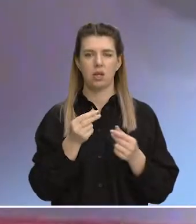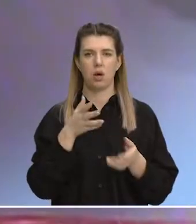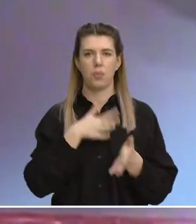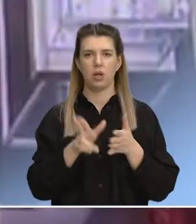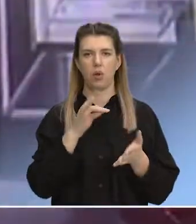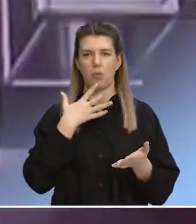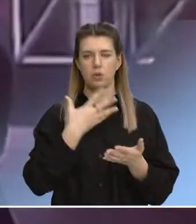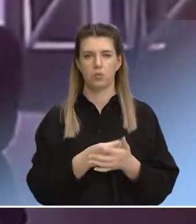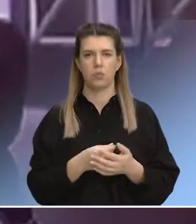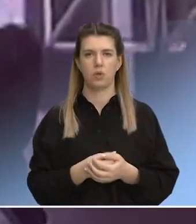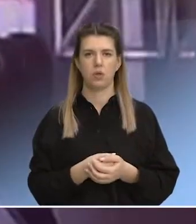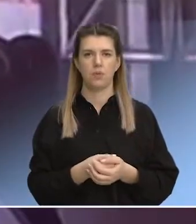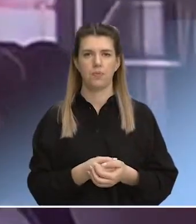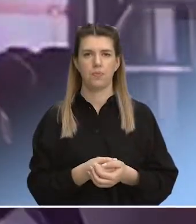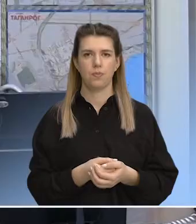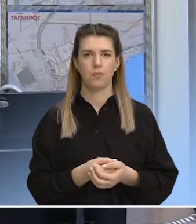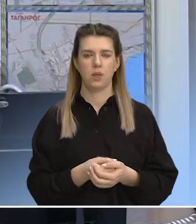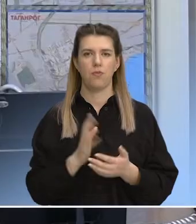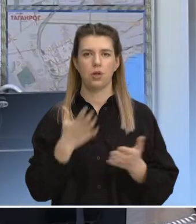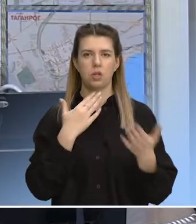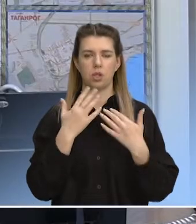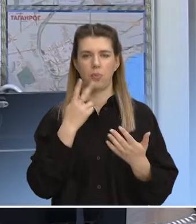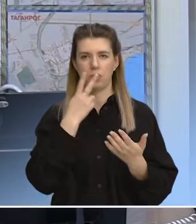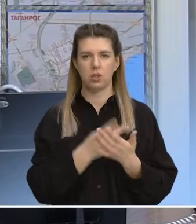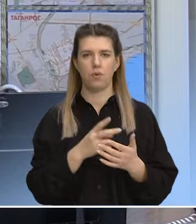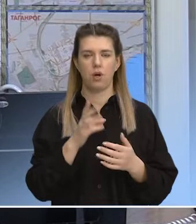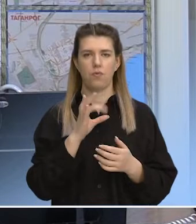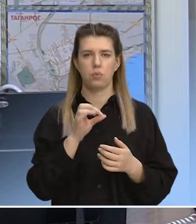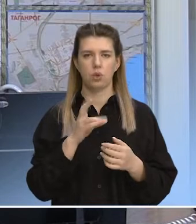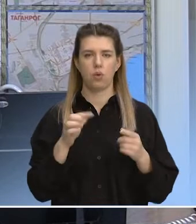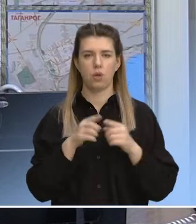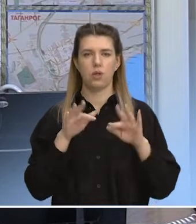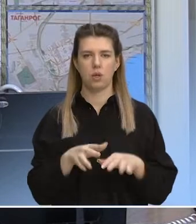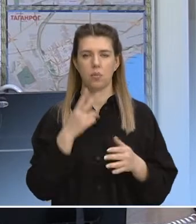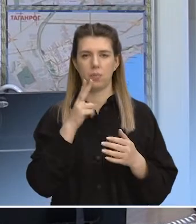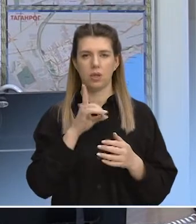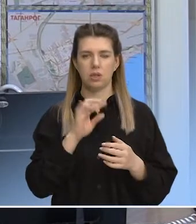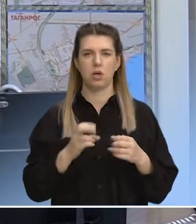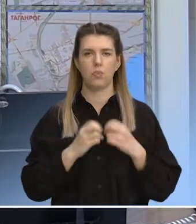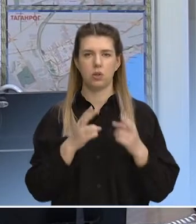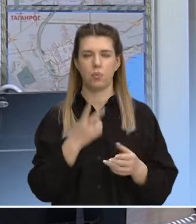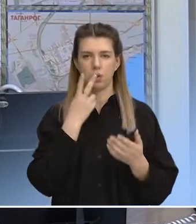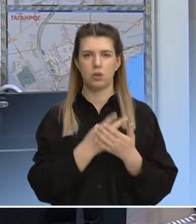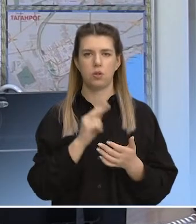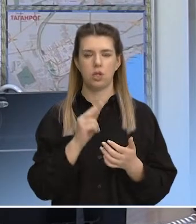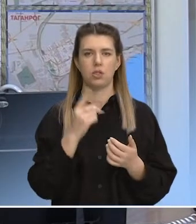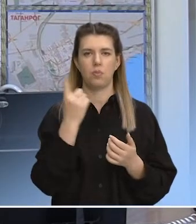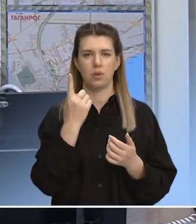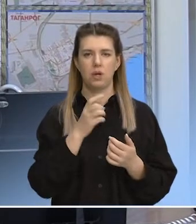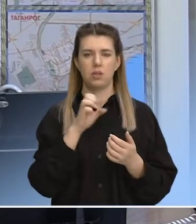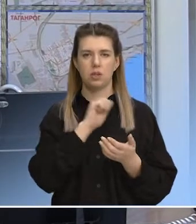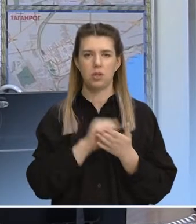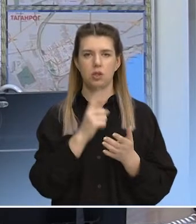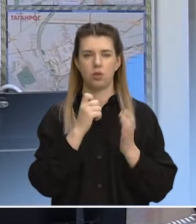деньгами распорядилась по собственному усмотрению. В отношении подозреваемой возбуждено уголовное дело по признакам преступления, предусмотренного частью